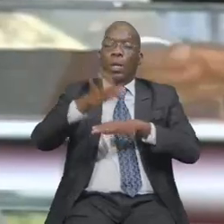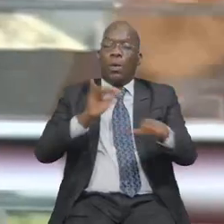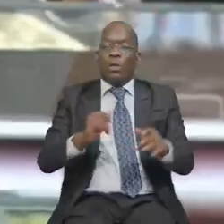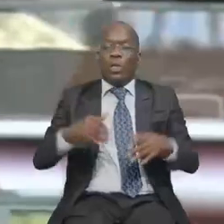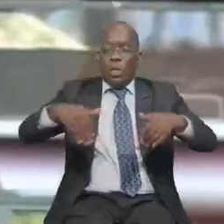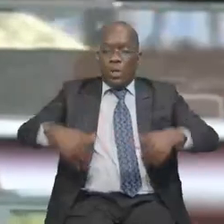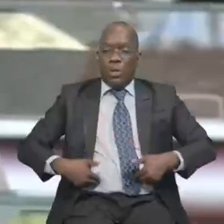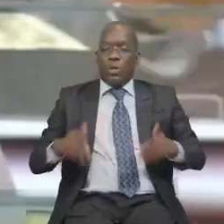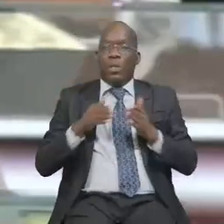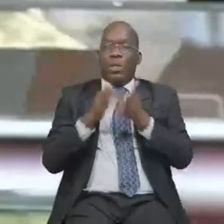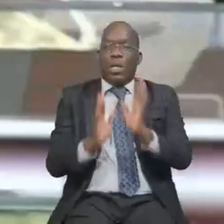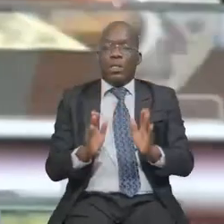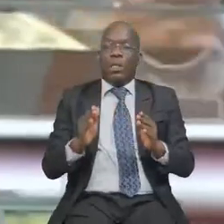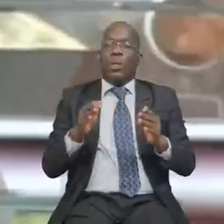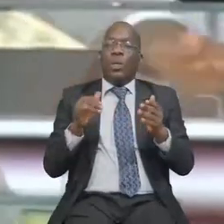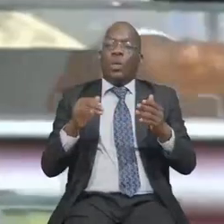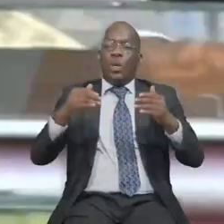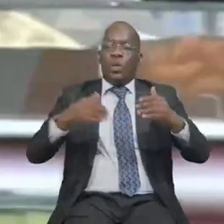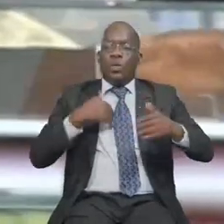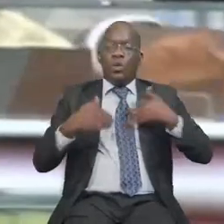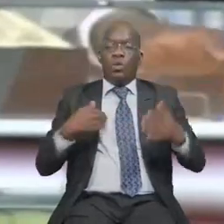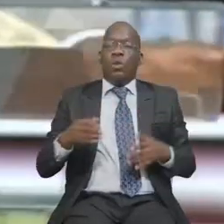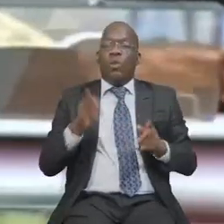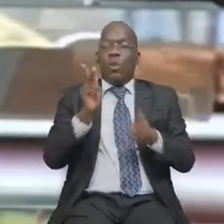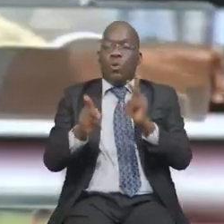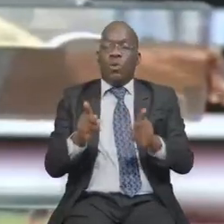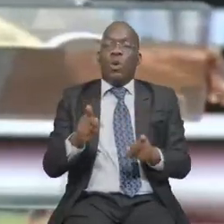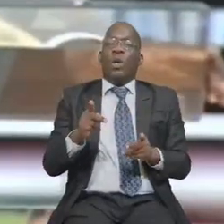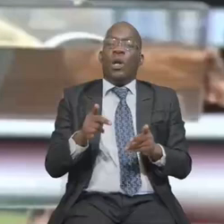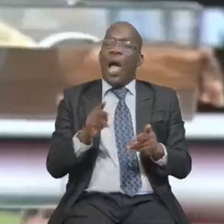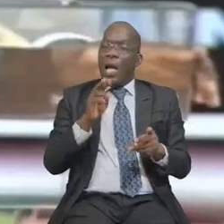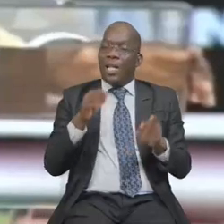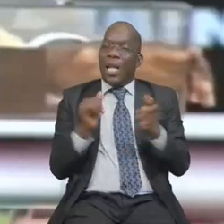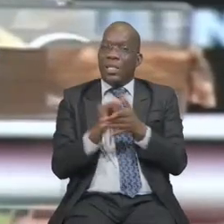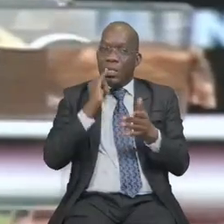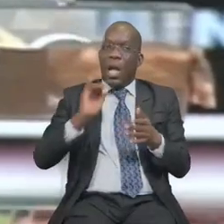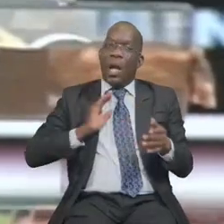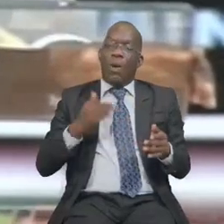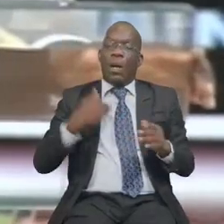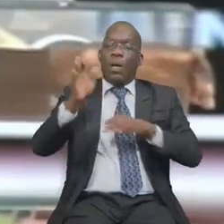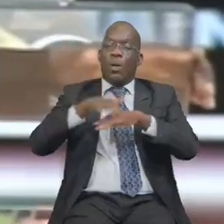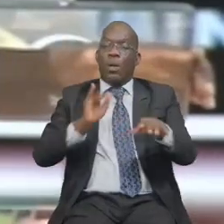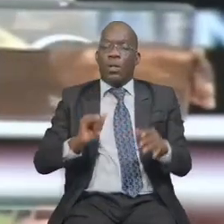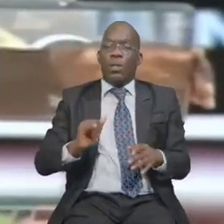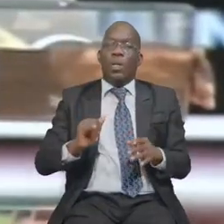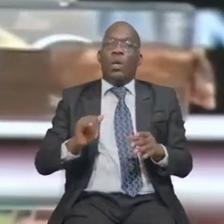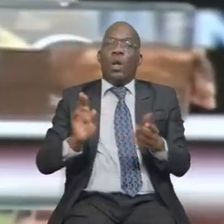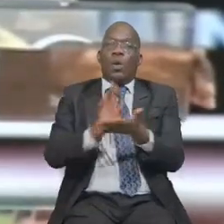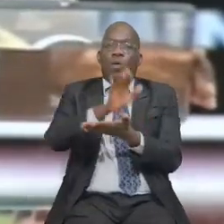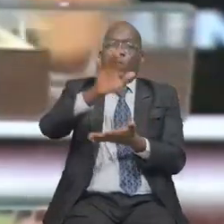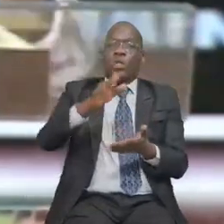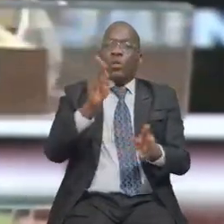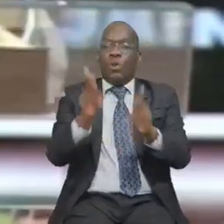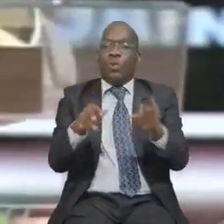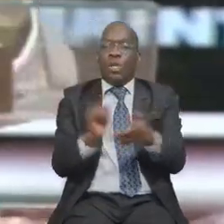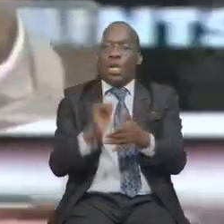jeunes, et même les croyants, c'est notre appel. Frère du campus, c'est notre appel.